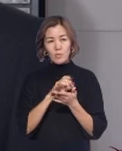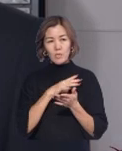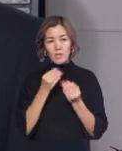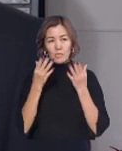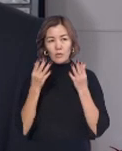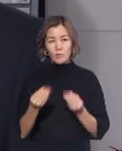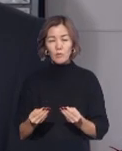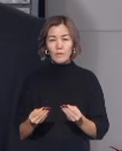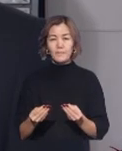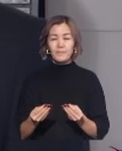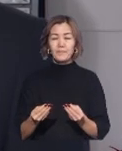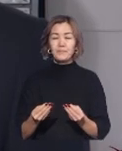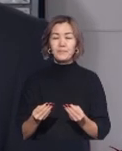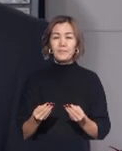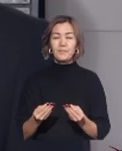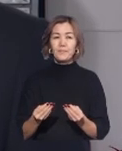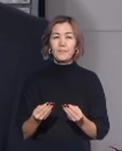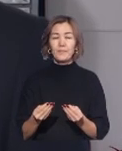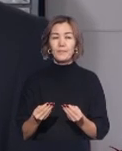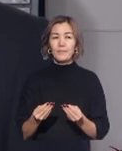Қазіргі таңда